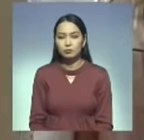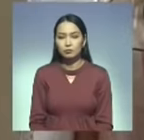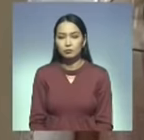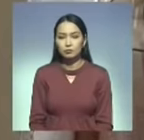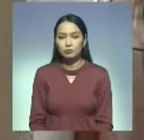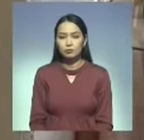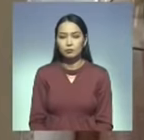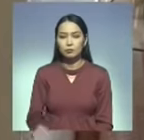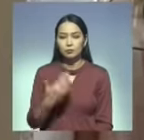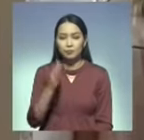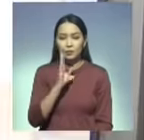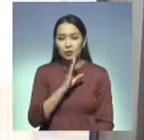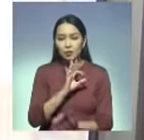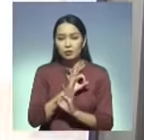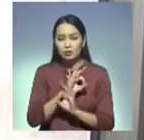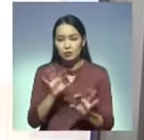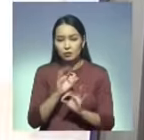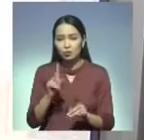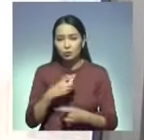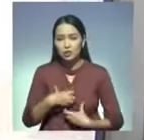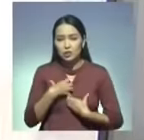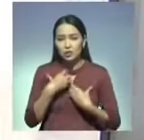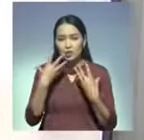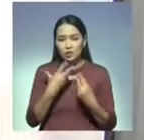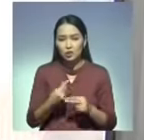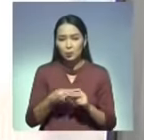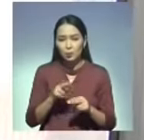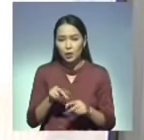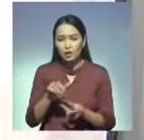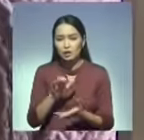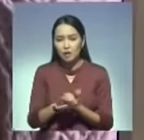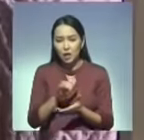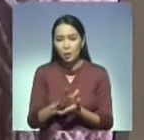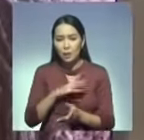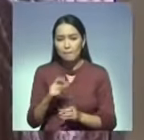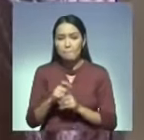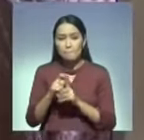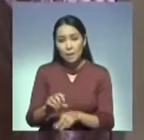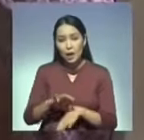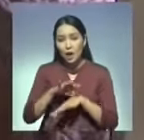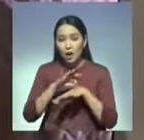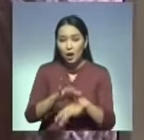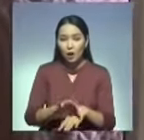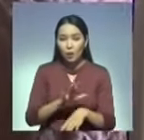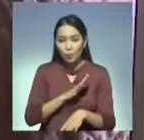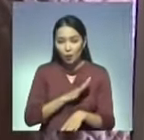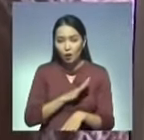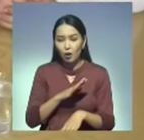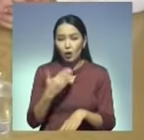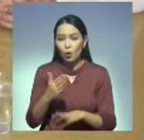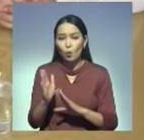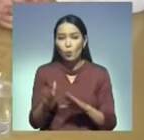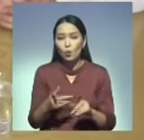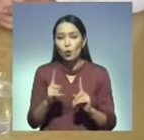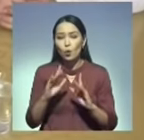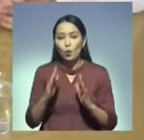Сама Дильнос рассказывает, что в тот страшный день села в авто к знакомому, который предложил ее подвезти. Угостил водой, после чего